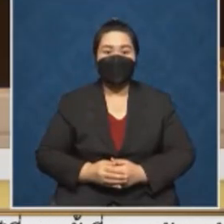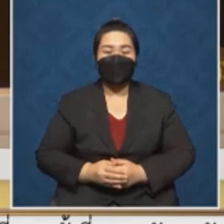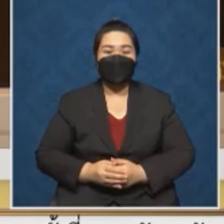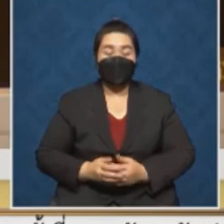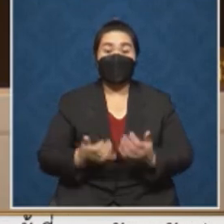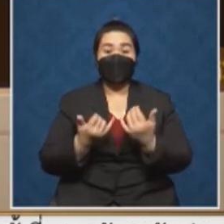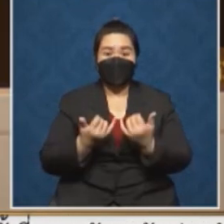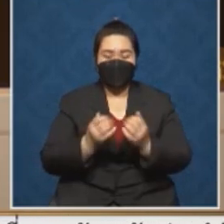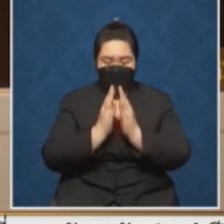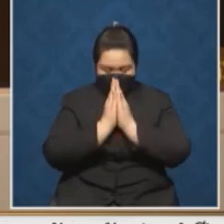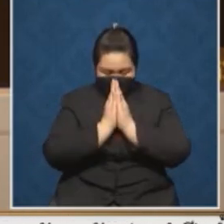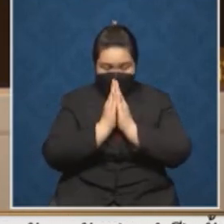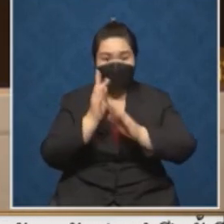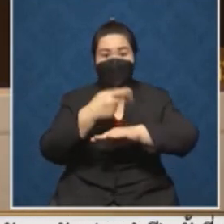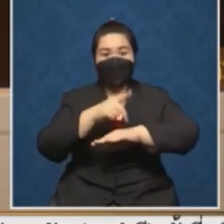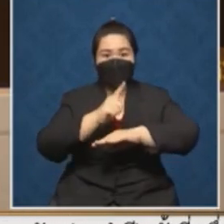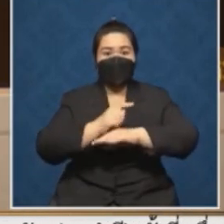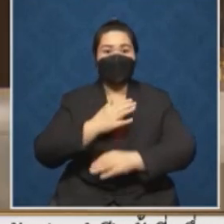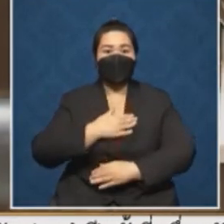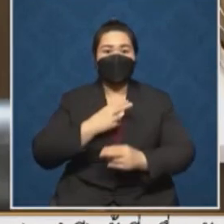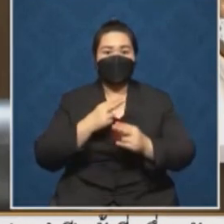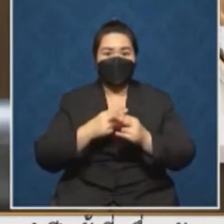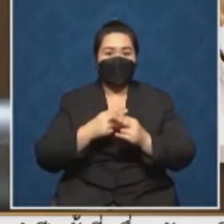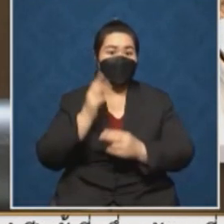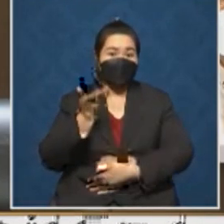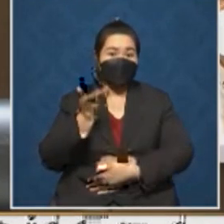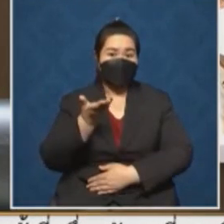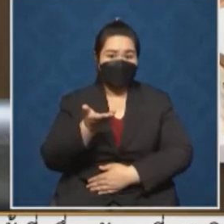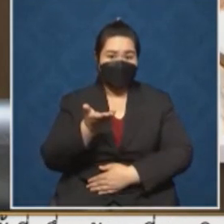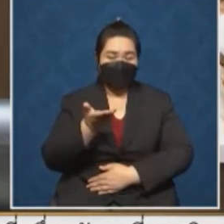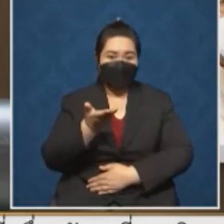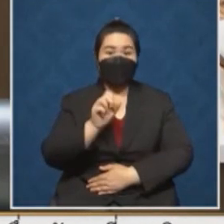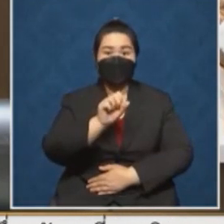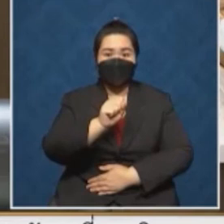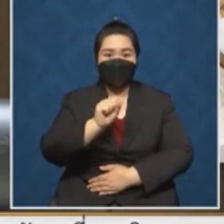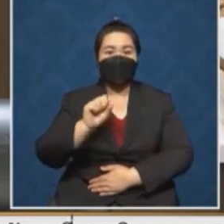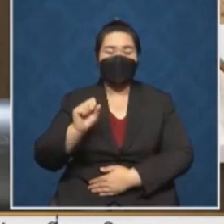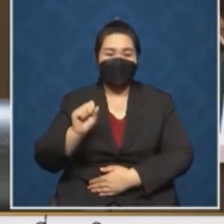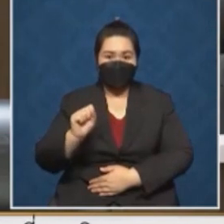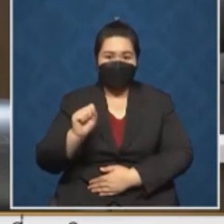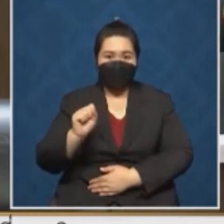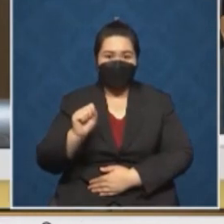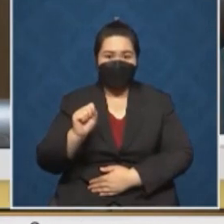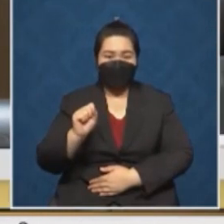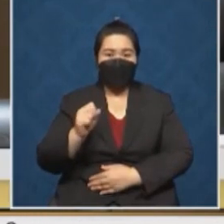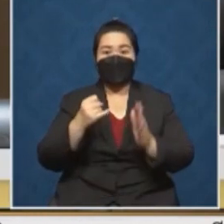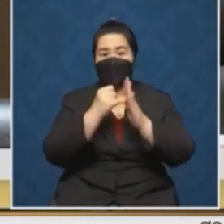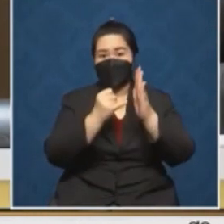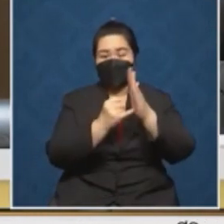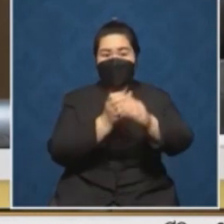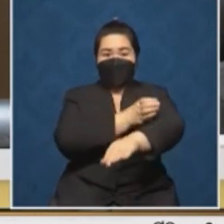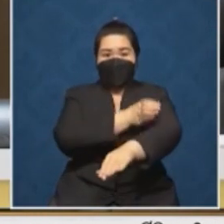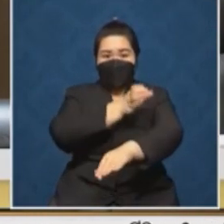กราบเรียนท่านประธานสภาที่เคารพกับผมนายจิรทัศน์ไกรเดชาสมาชิกสภาผู้แทนราษฎรจังหวัดพระนครศรีอยุธยา